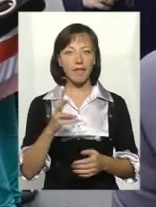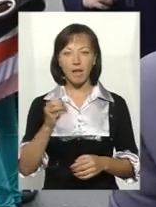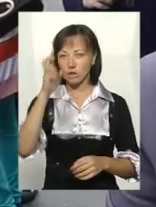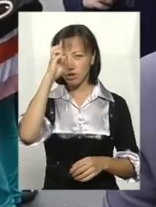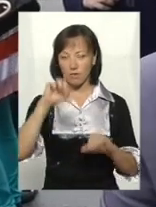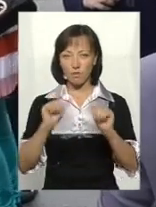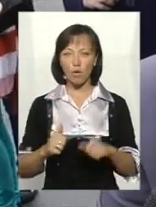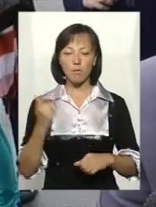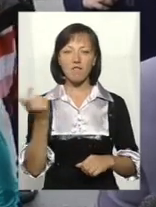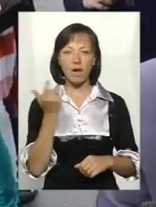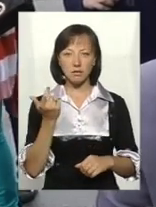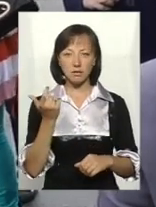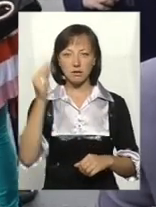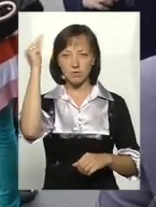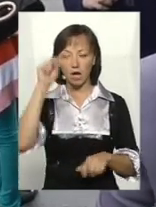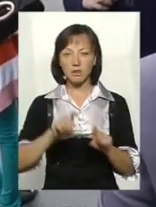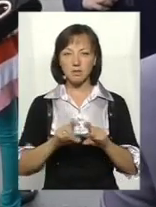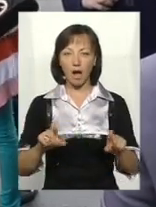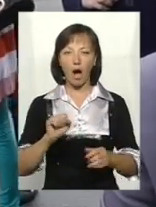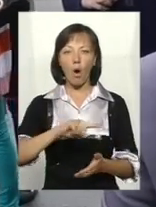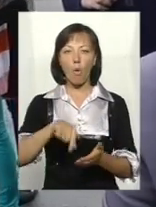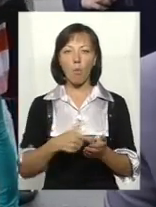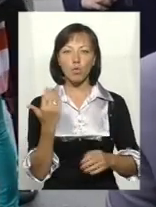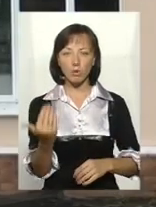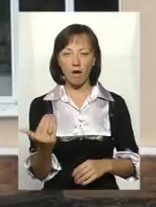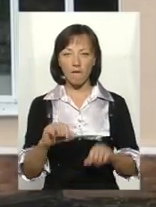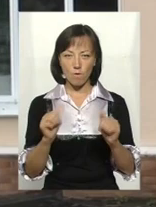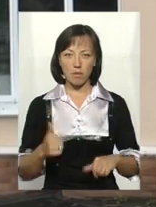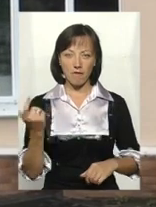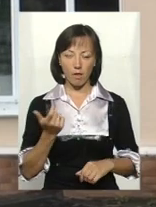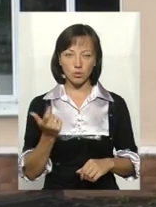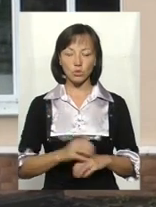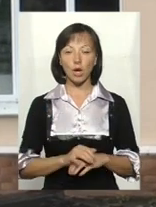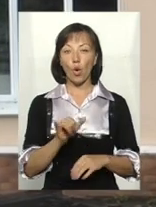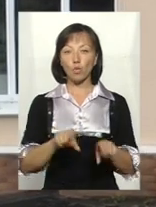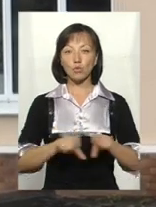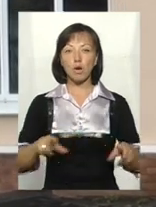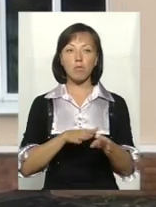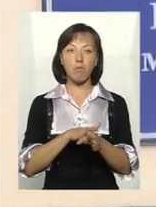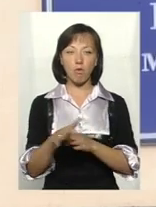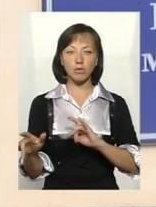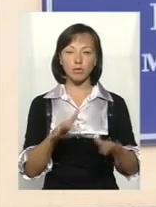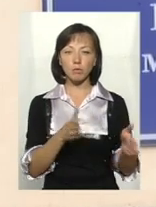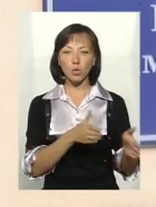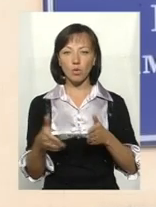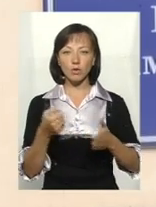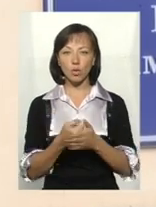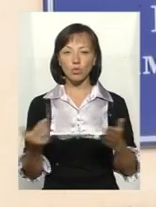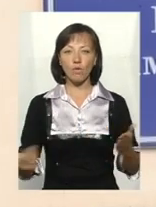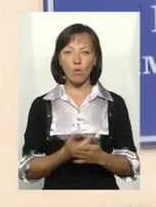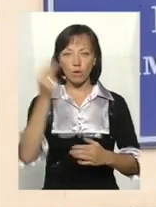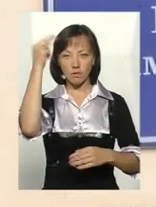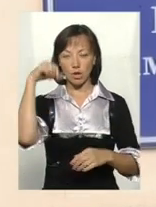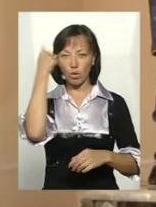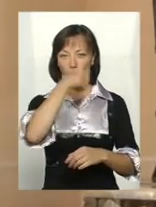державної форми власності навчальний заклад, а комунальної форми власності. Тим часом у школі повним ходом йде підготовка до нового